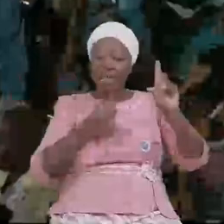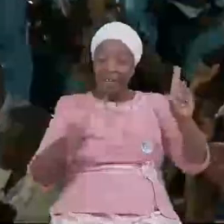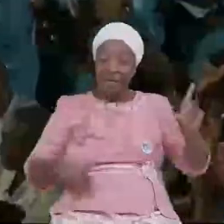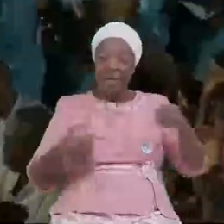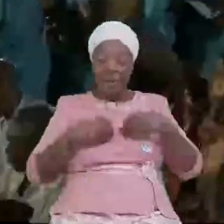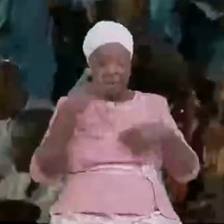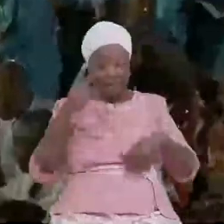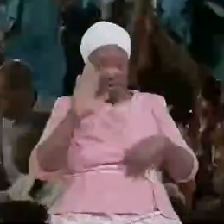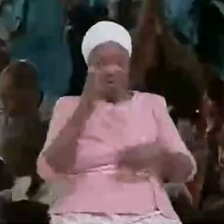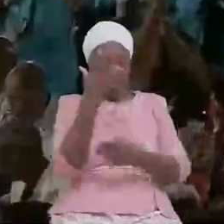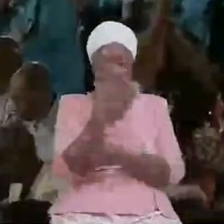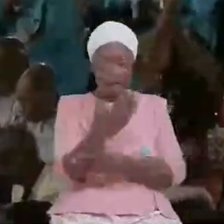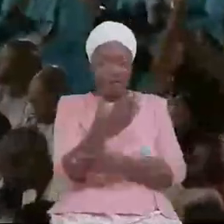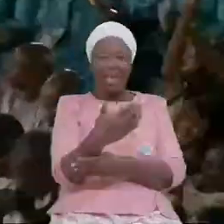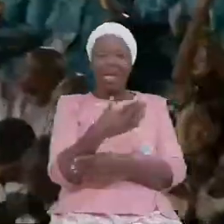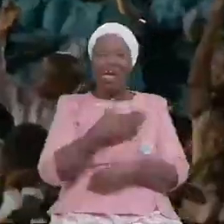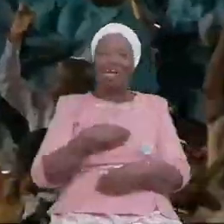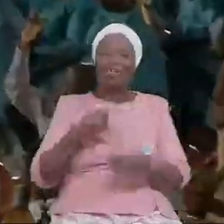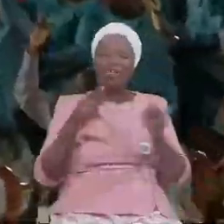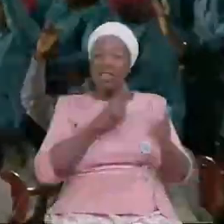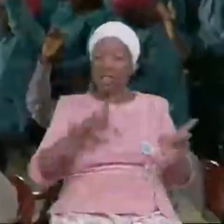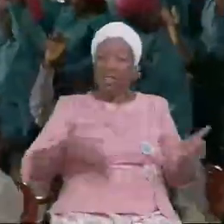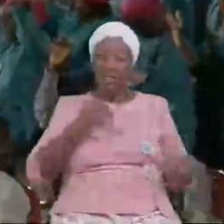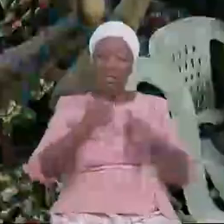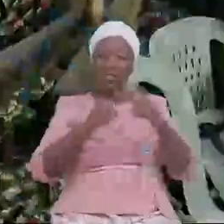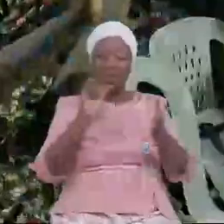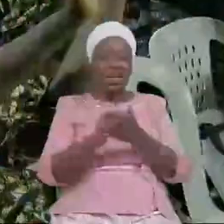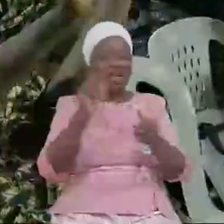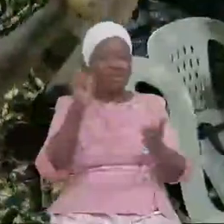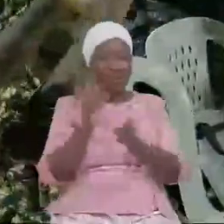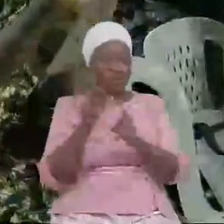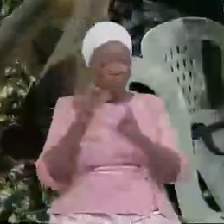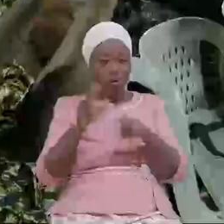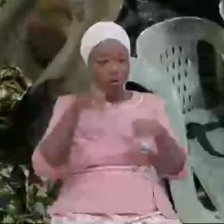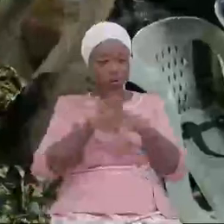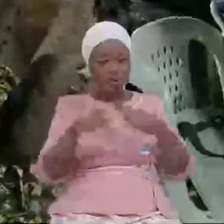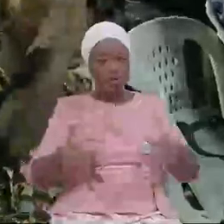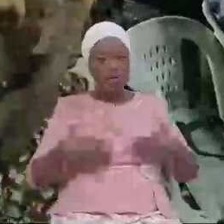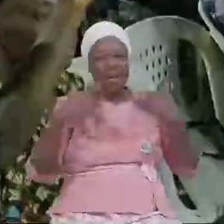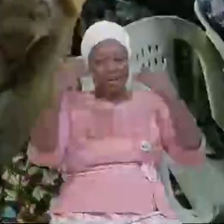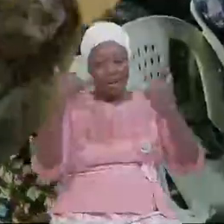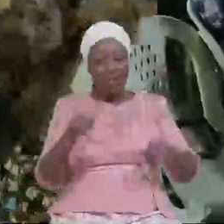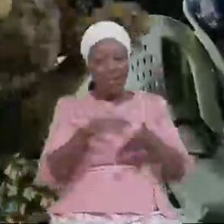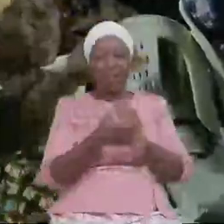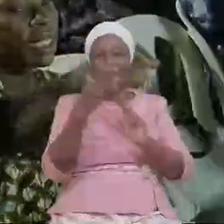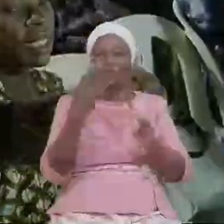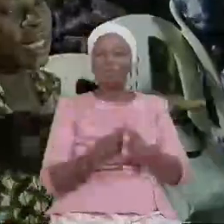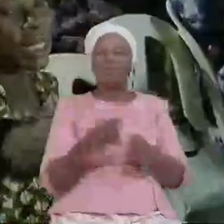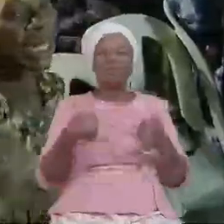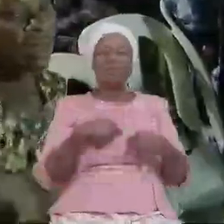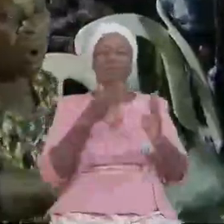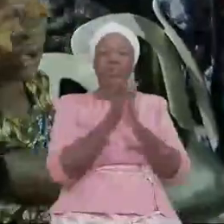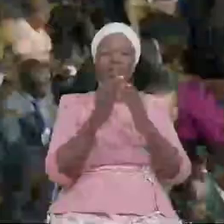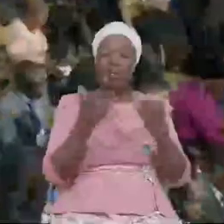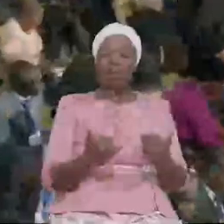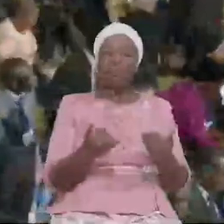votre main. Il va parler cette parole. Il va parler, déclarer la parole à votre vie maintenant. Les